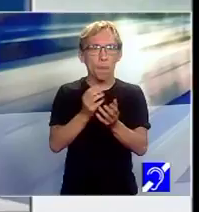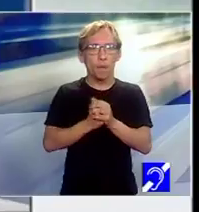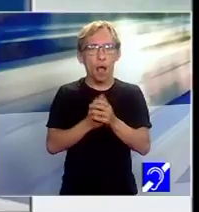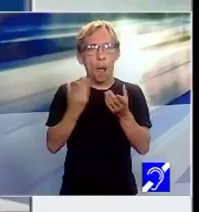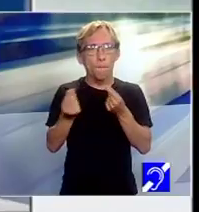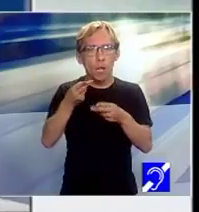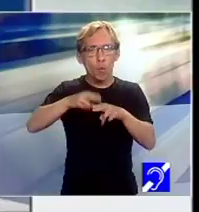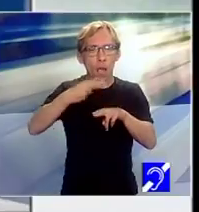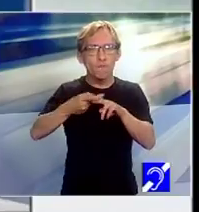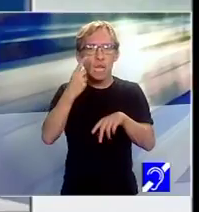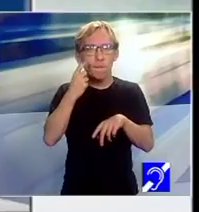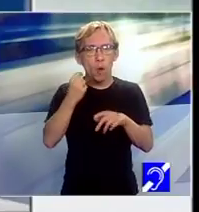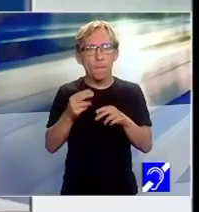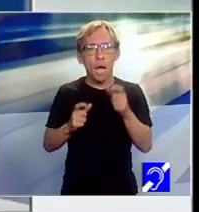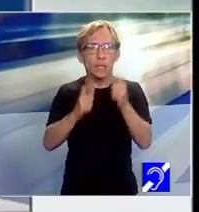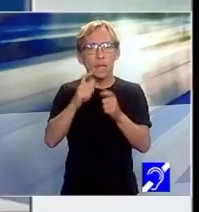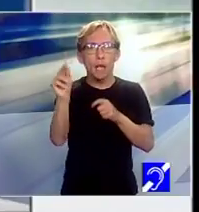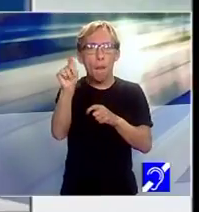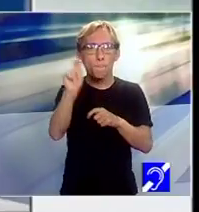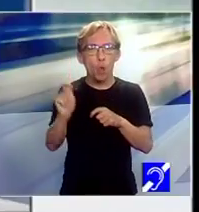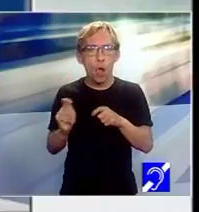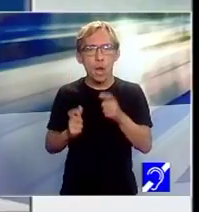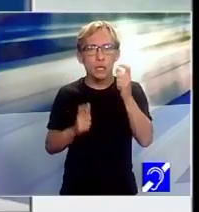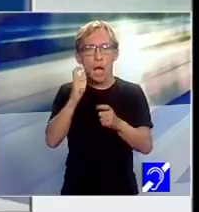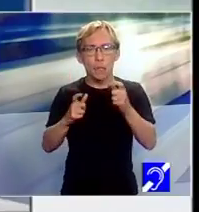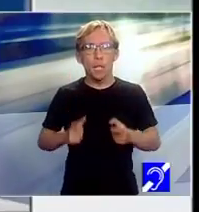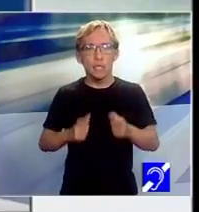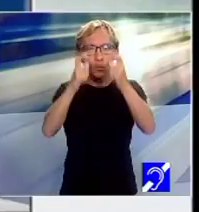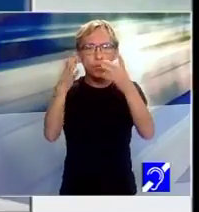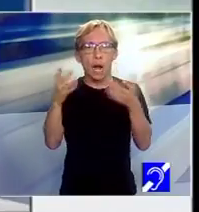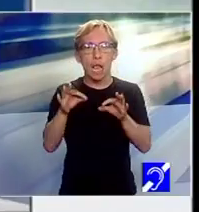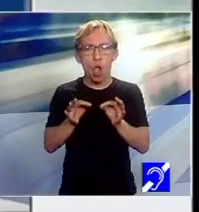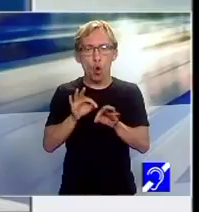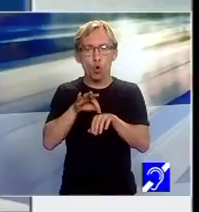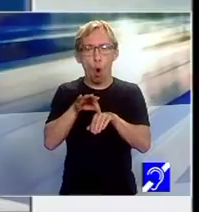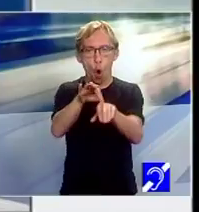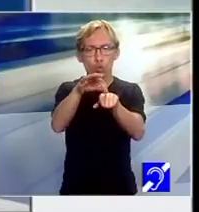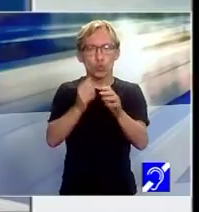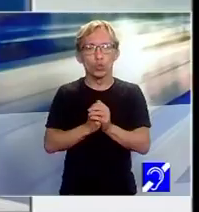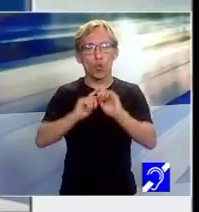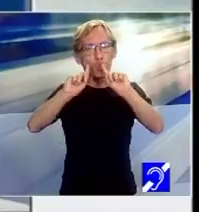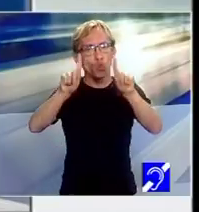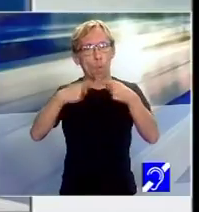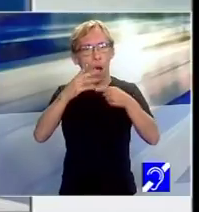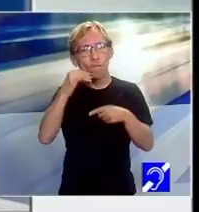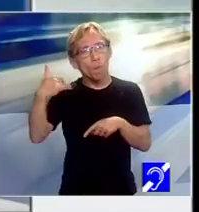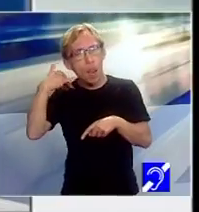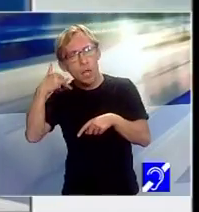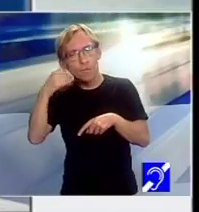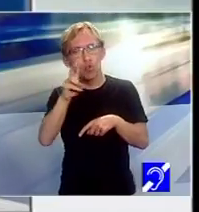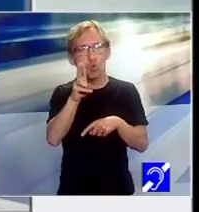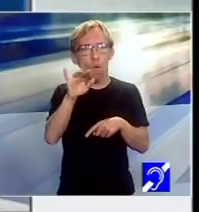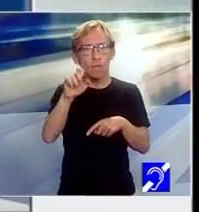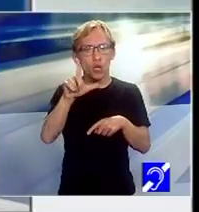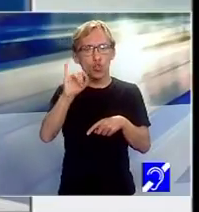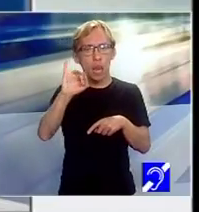detalii legate de proiectele pe care le are în desfășurare prin instituția pe care o conduce. Vom intra apoi în legătura telefonică directă cu Virgil Ianțu,